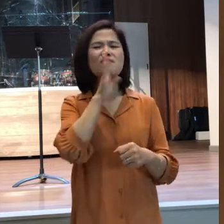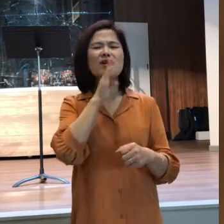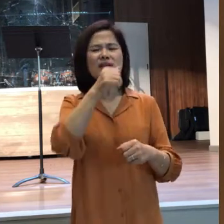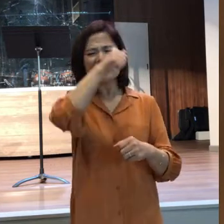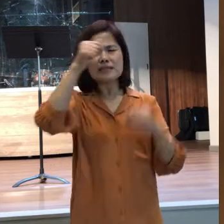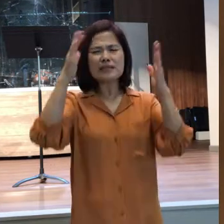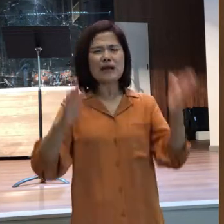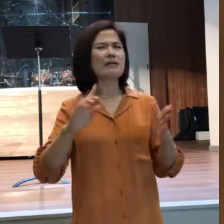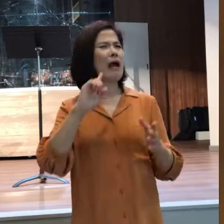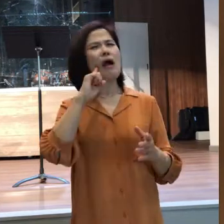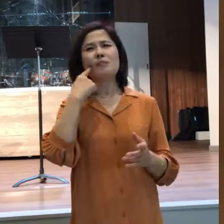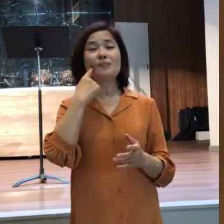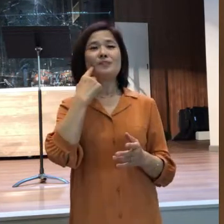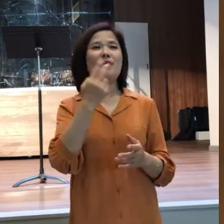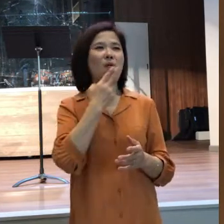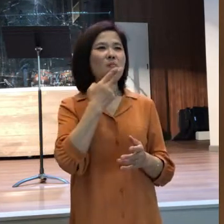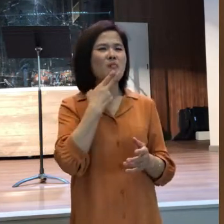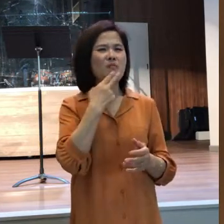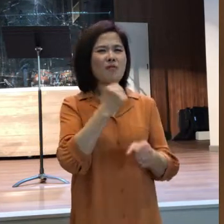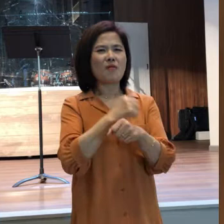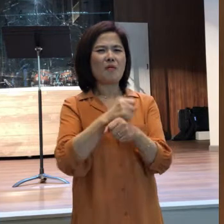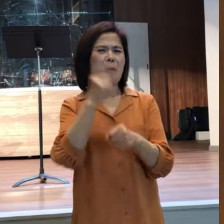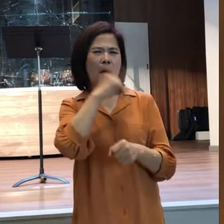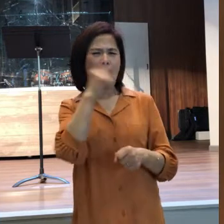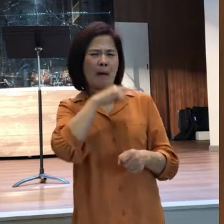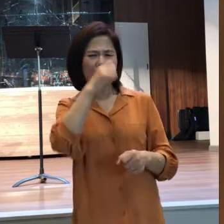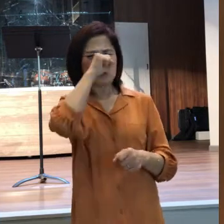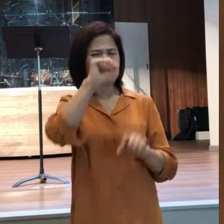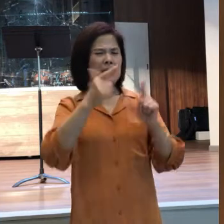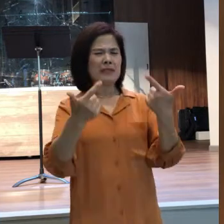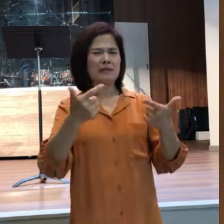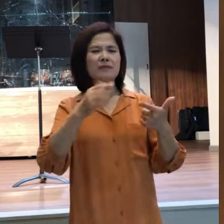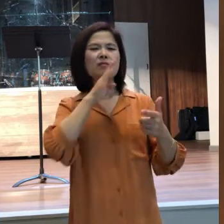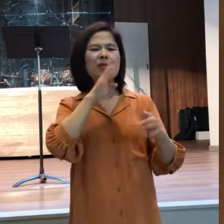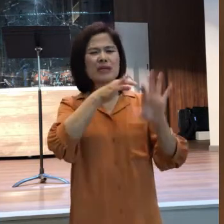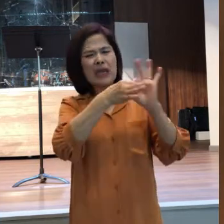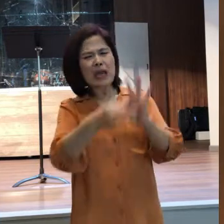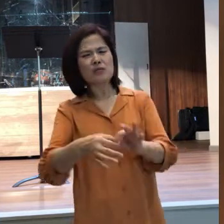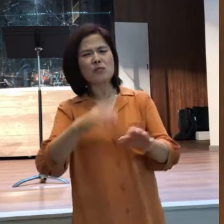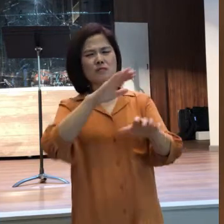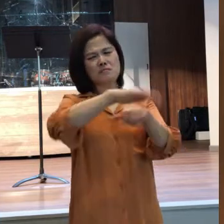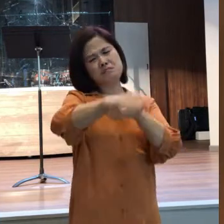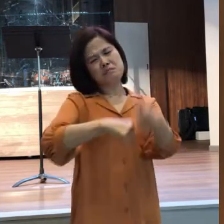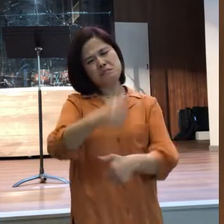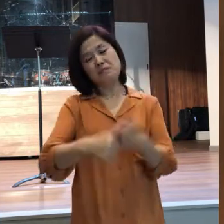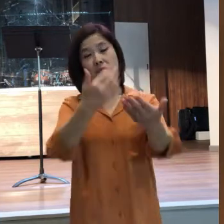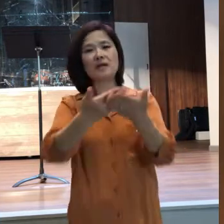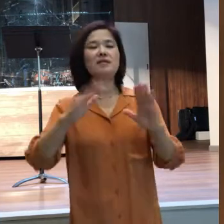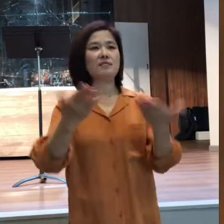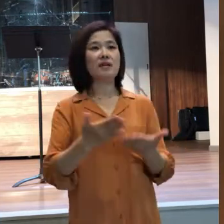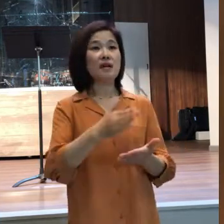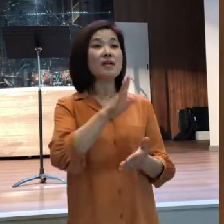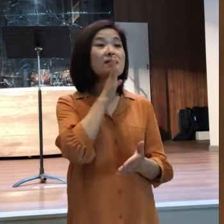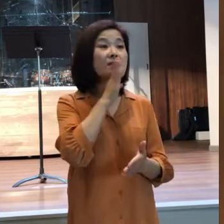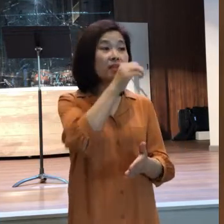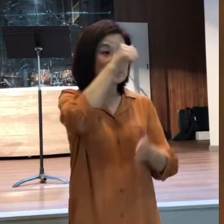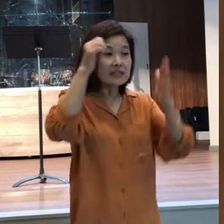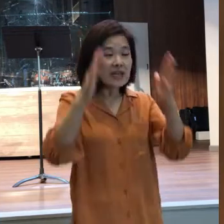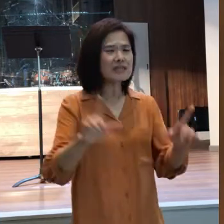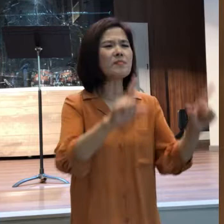결코 아름답지만은 않은 부정적인 유산을 물려받았습니다. 진정 인생을